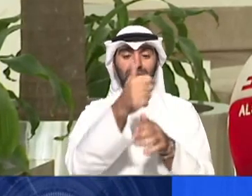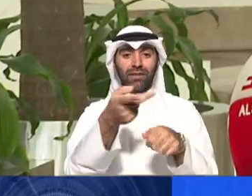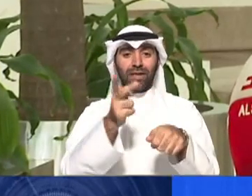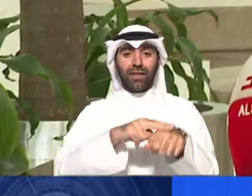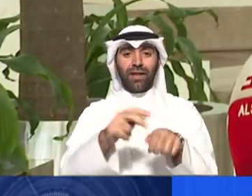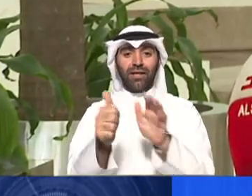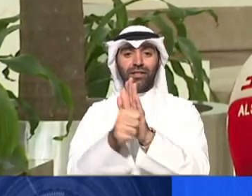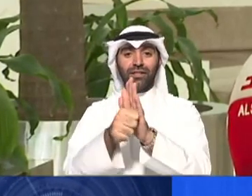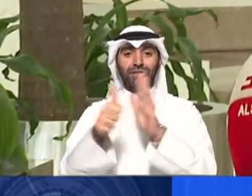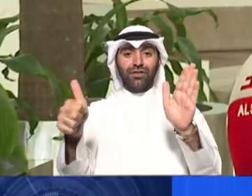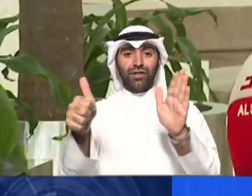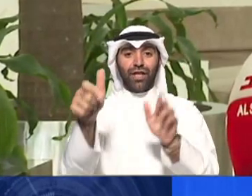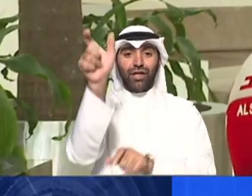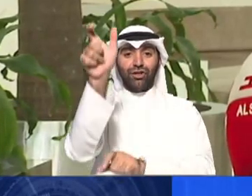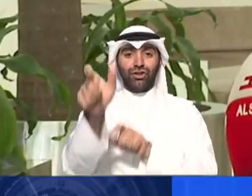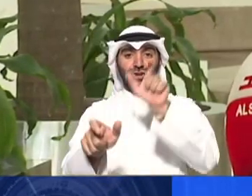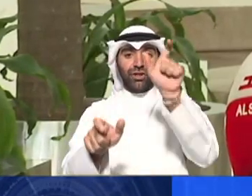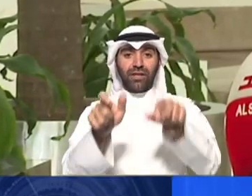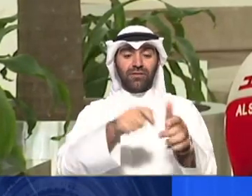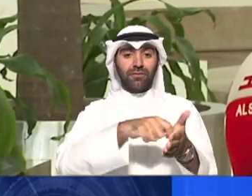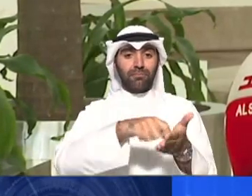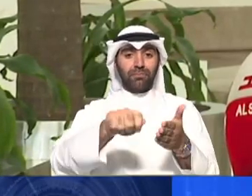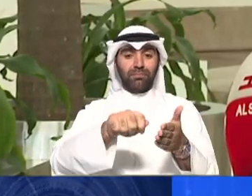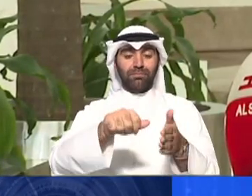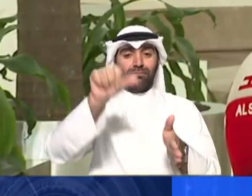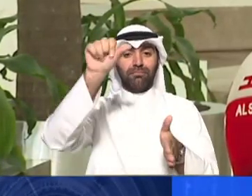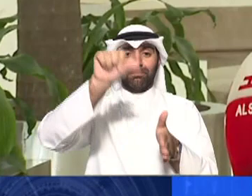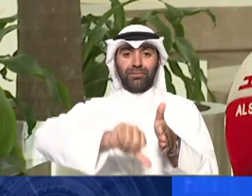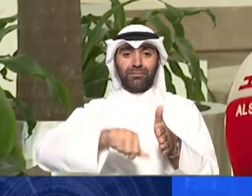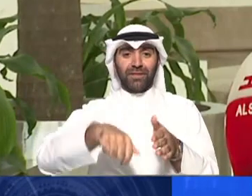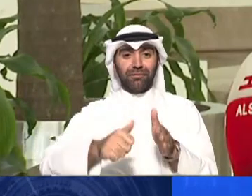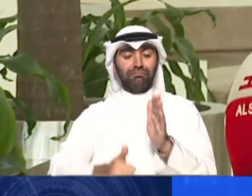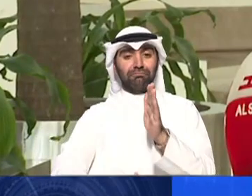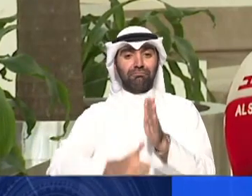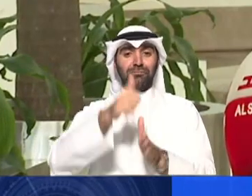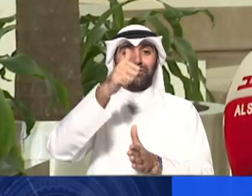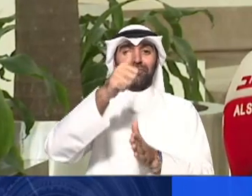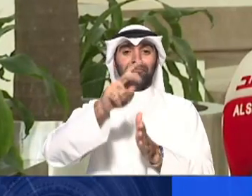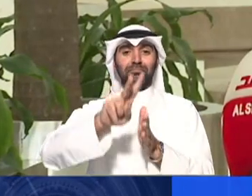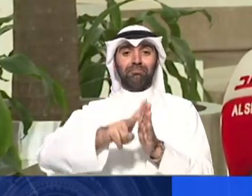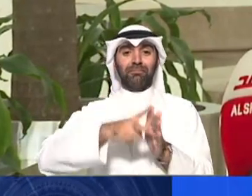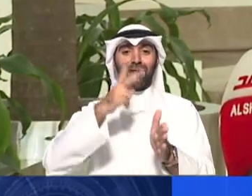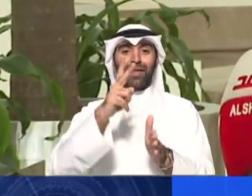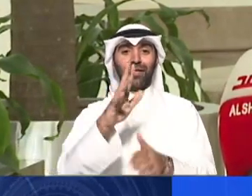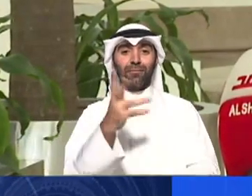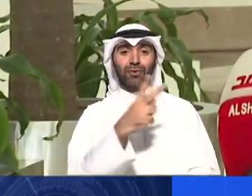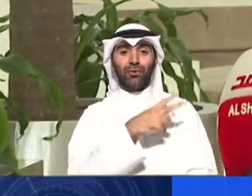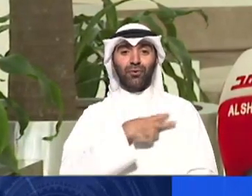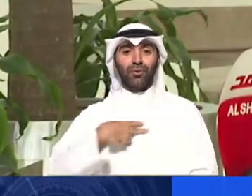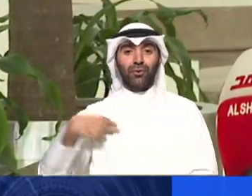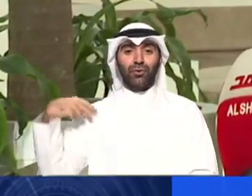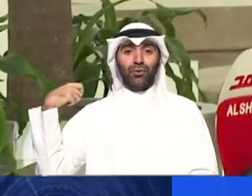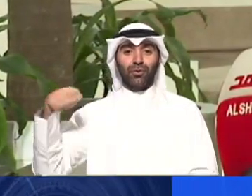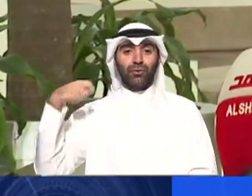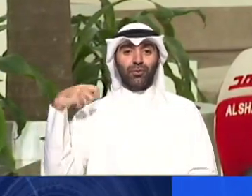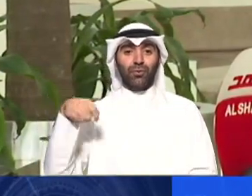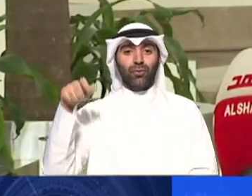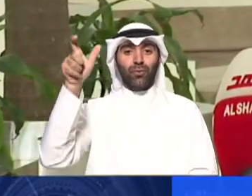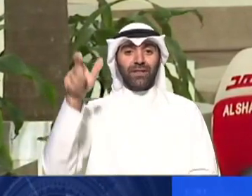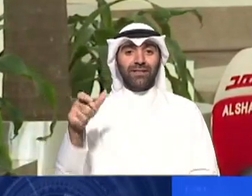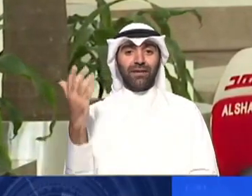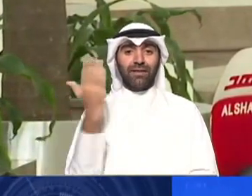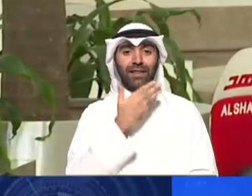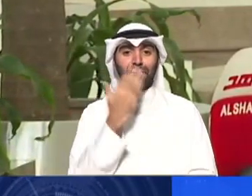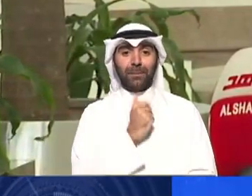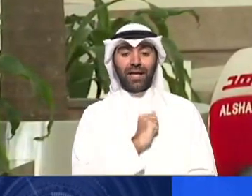الثقة للأخوين الكريمين وزيرا التربية والداخلية. هذه هي